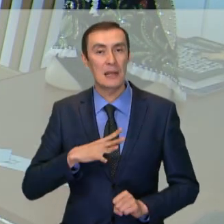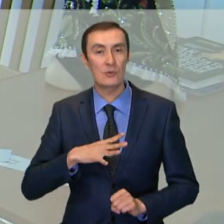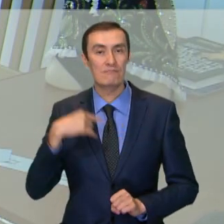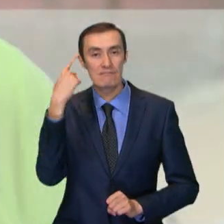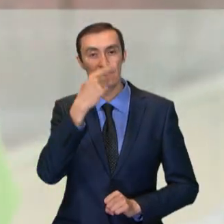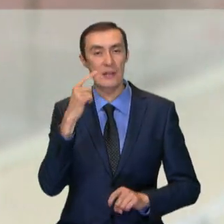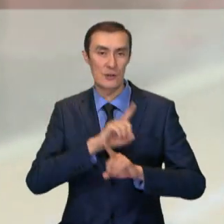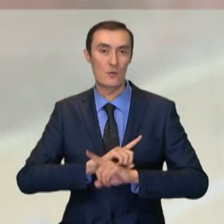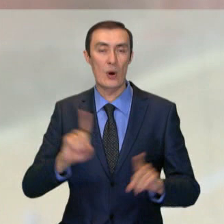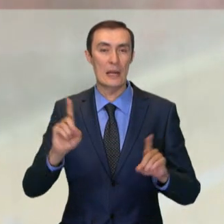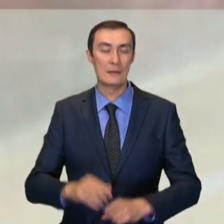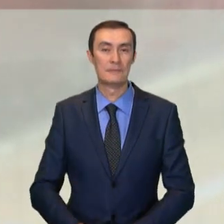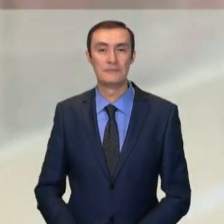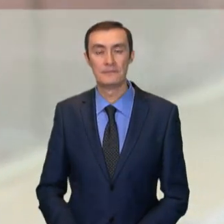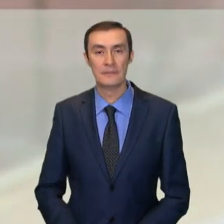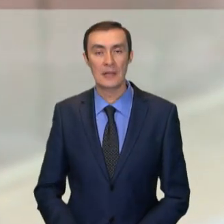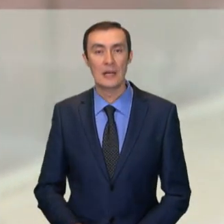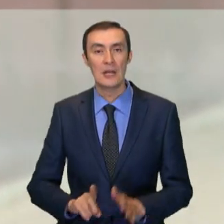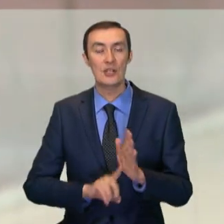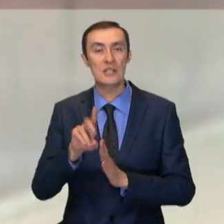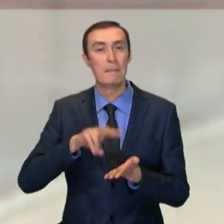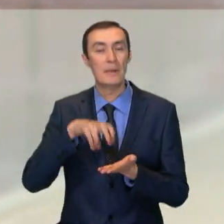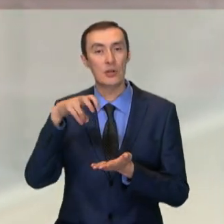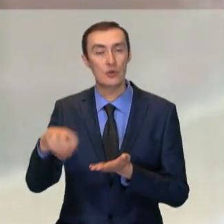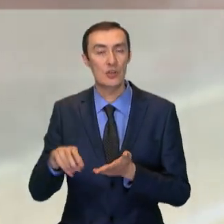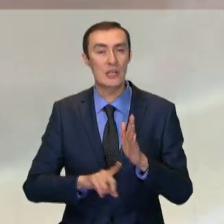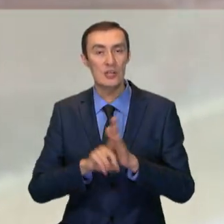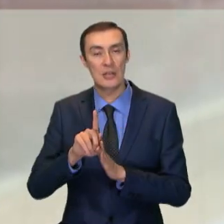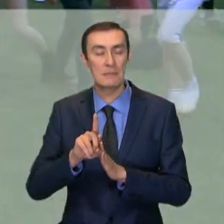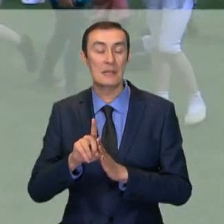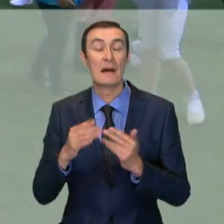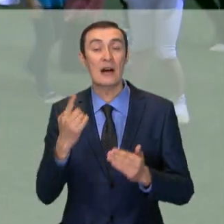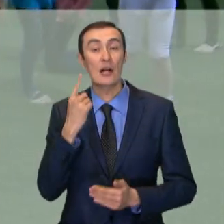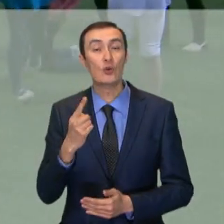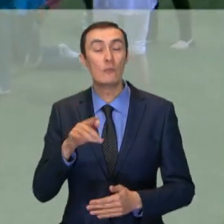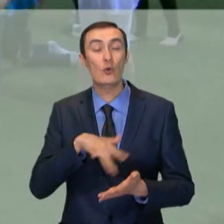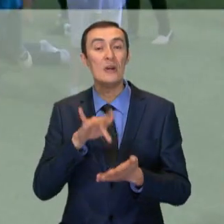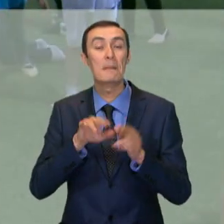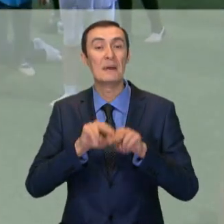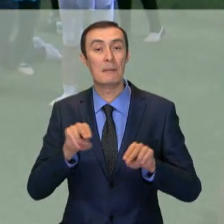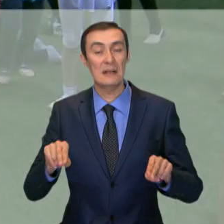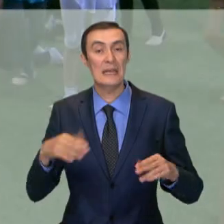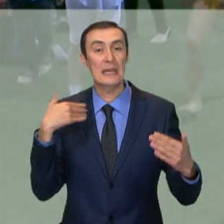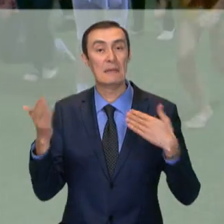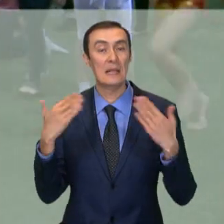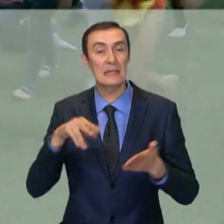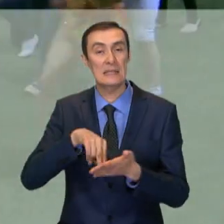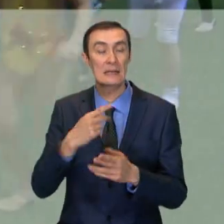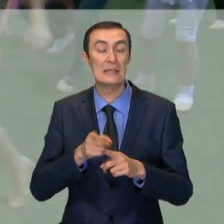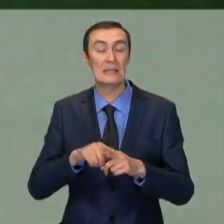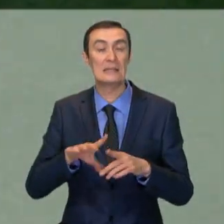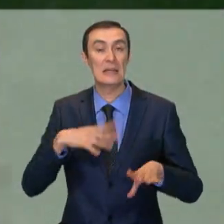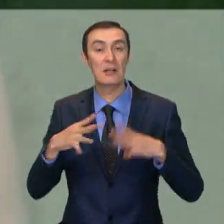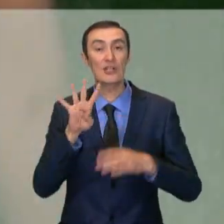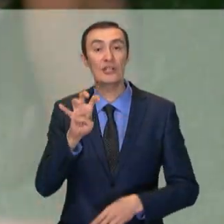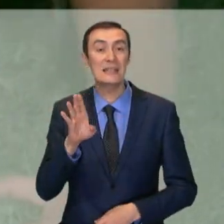индивидуальны. Поехали, прыжочки на двух ногах, толкаемся наверх. В одном только Петропавловске гимнастикой занимаются почти 400